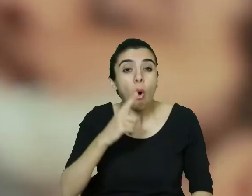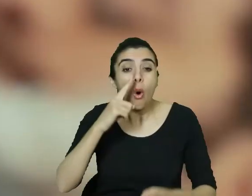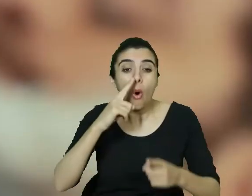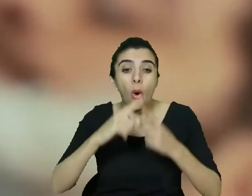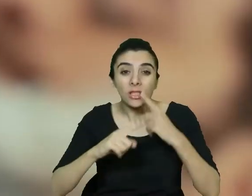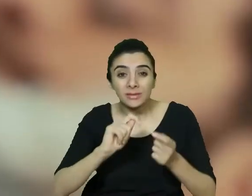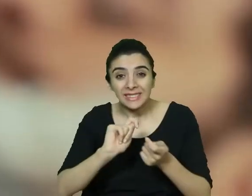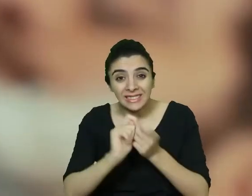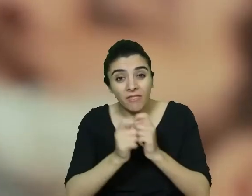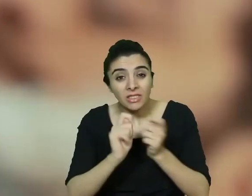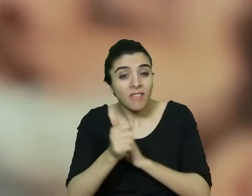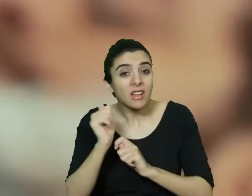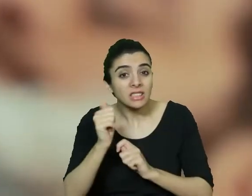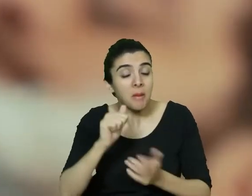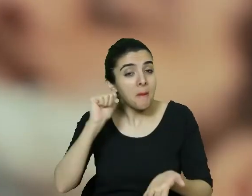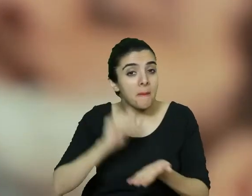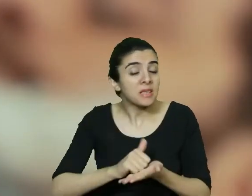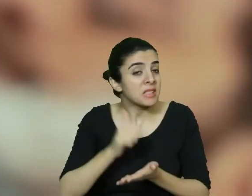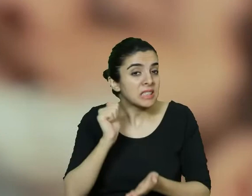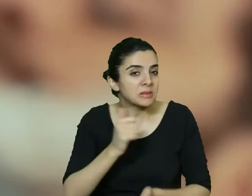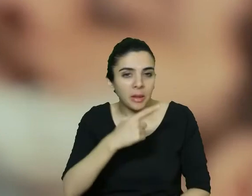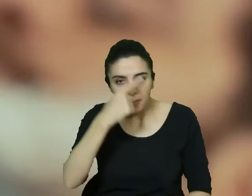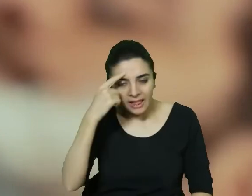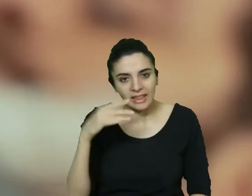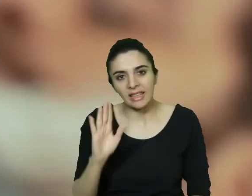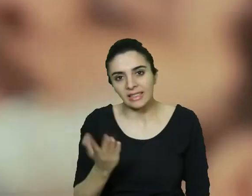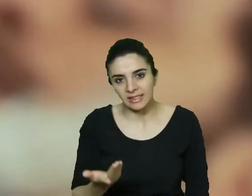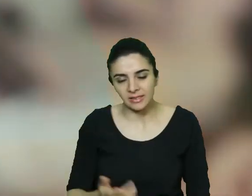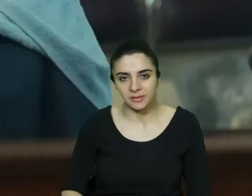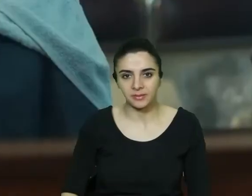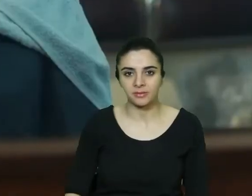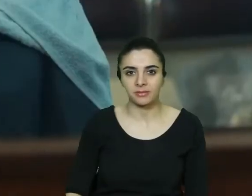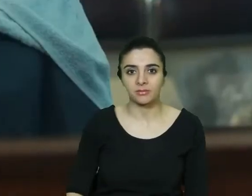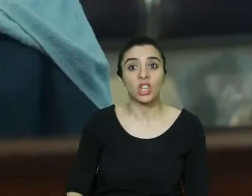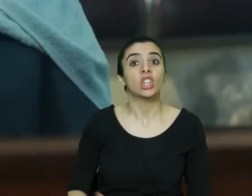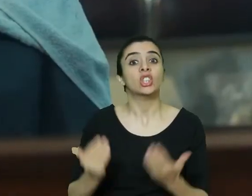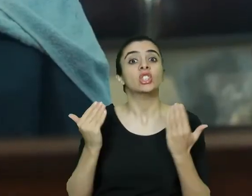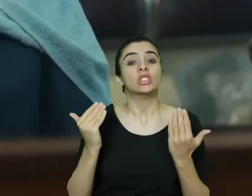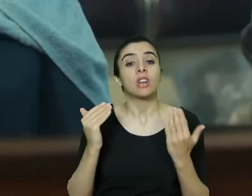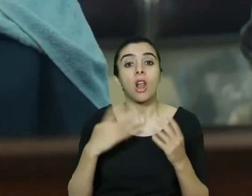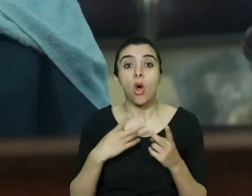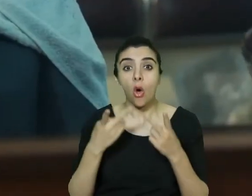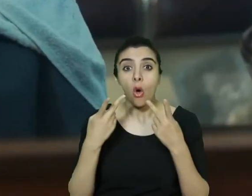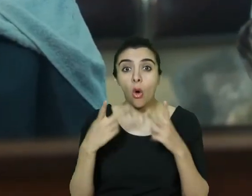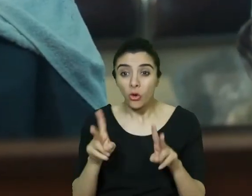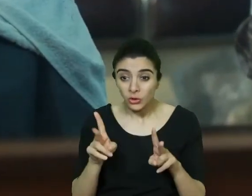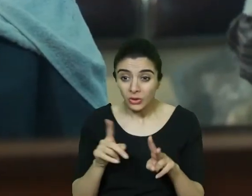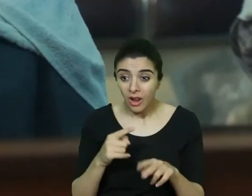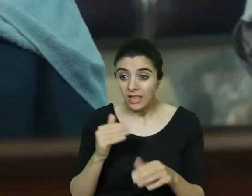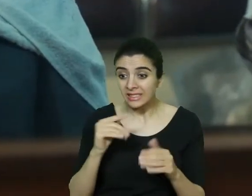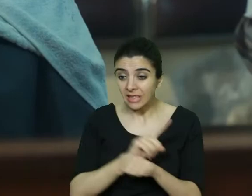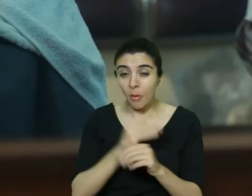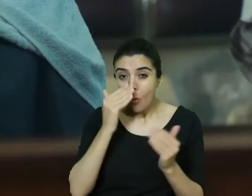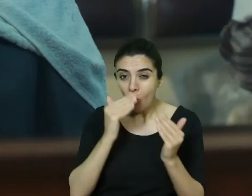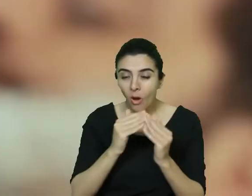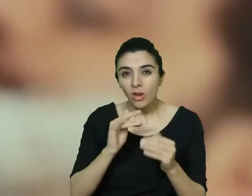Osmanlıcadan Latin harflerine çevirir de kitabını basar bilinmez. Umarım o kadar özgürlüğü tanıyacağımız bir zaman gelir